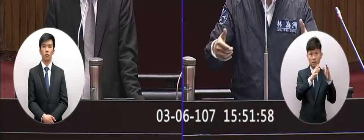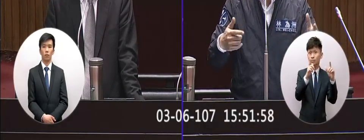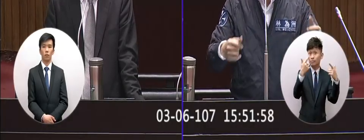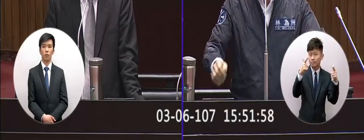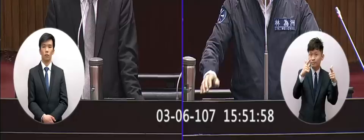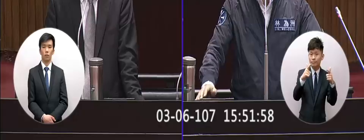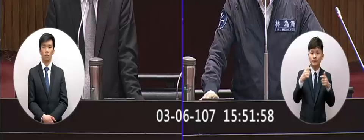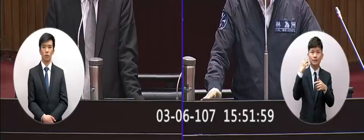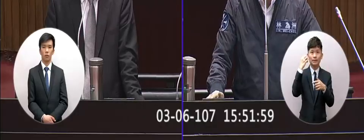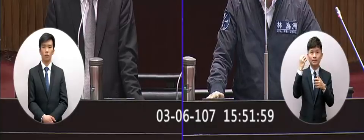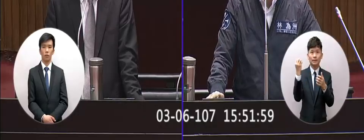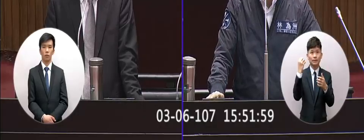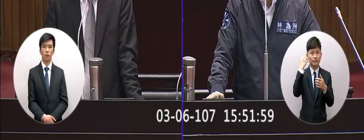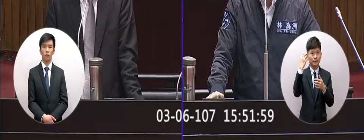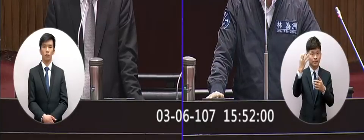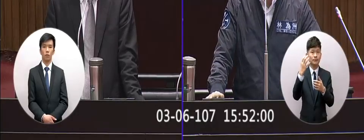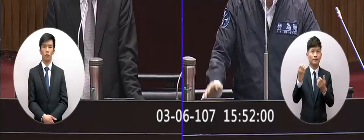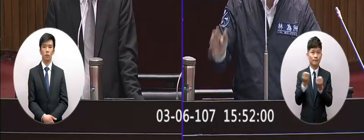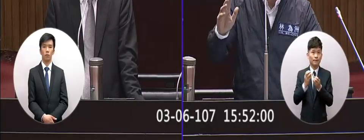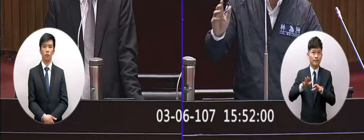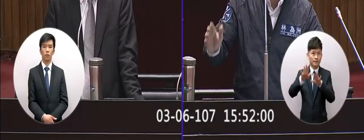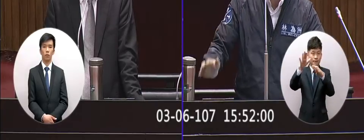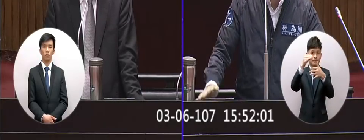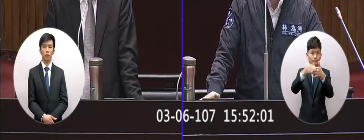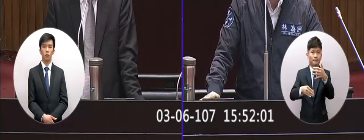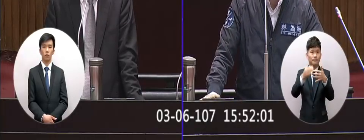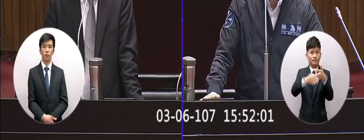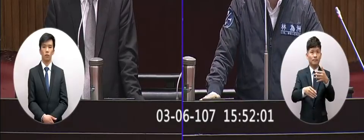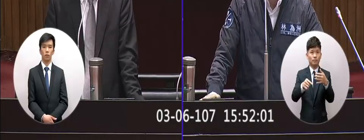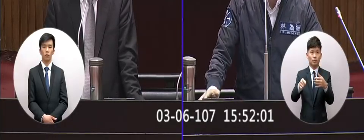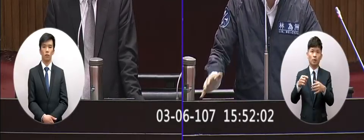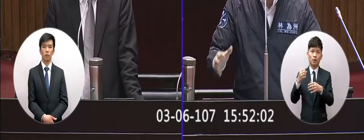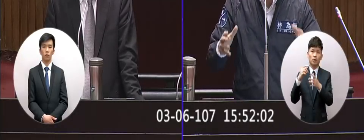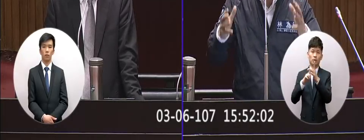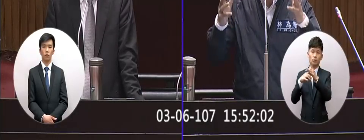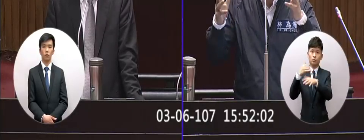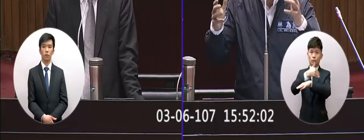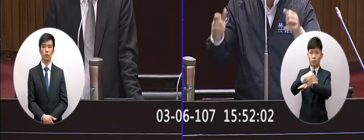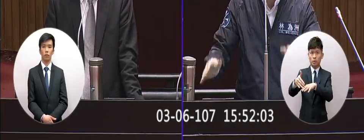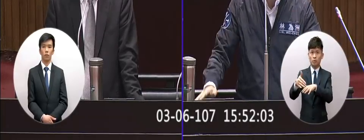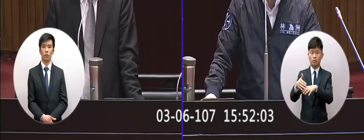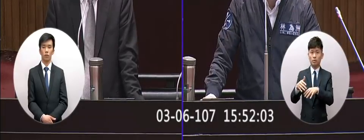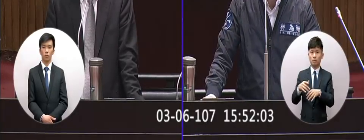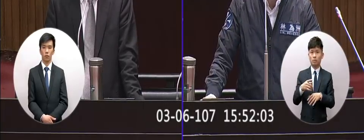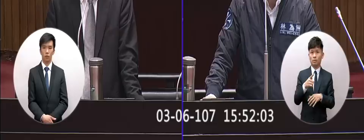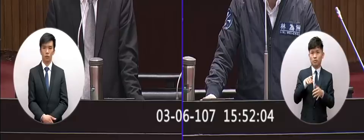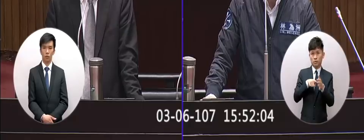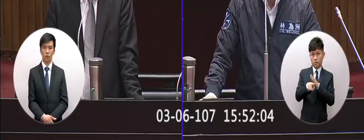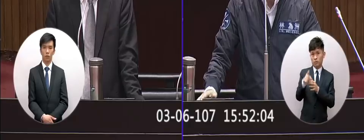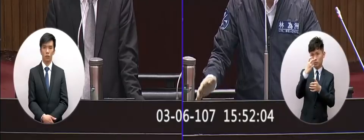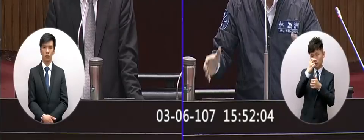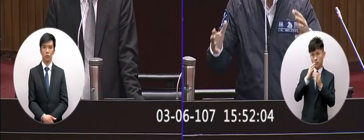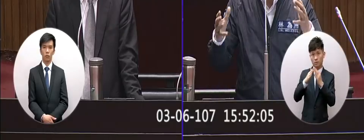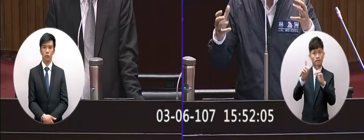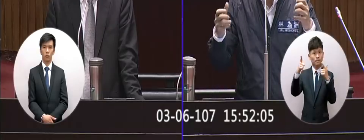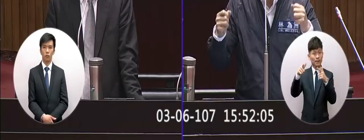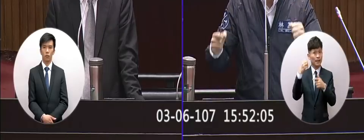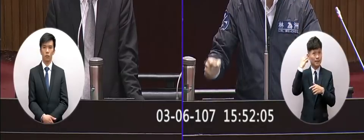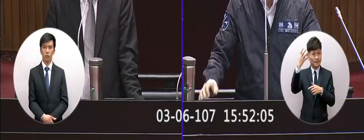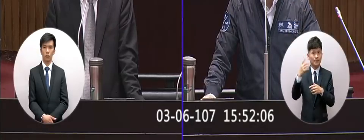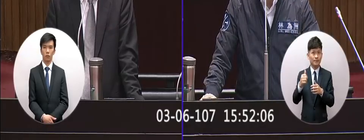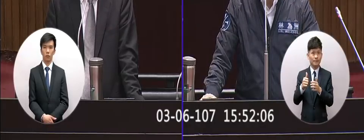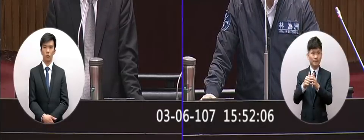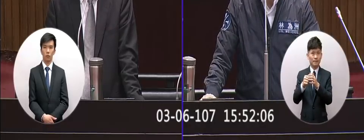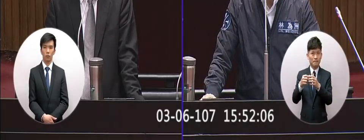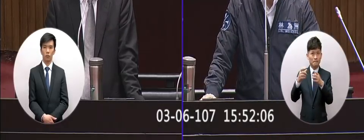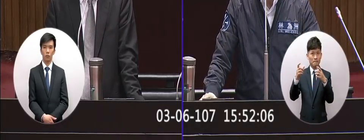是类似像我们新竹县市，它不是直辖市，但是它是一个新兴地区。就业机会